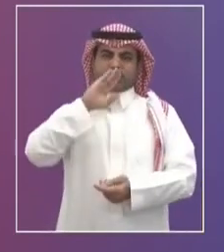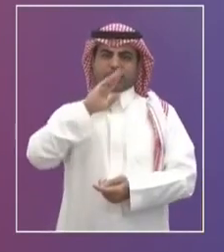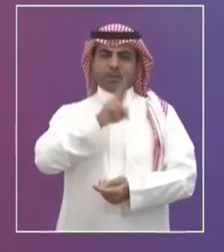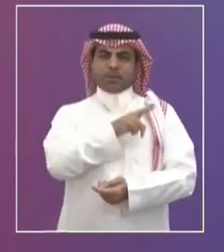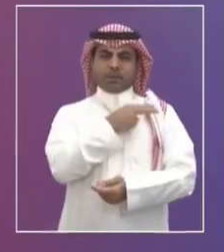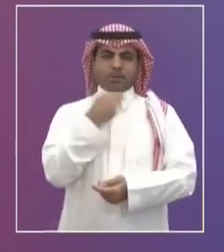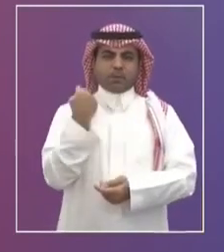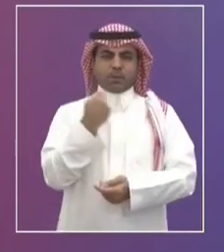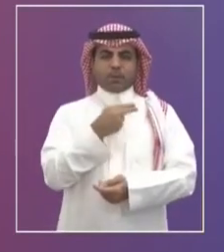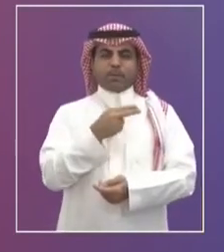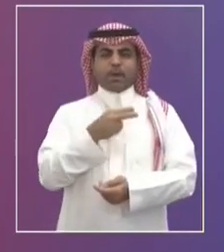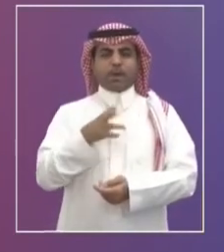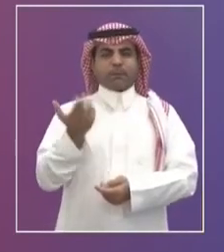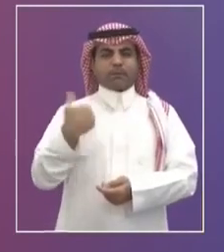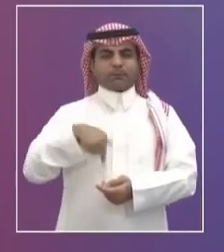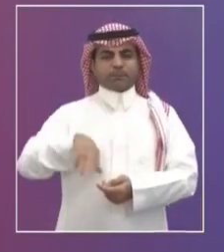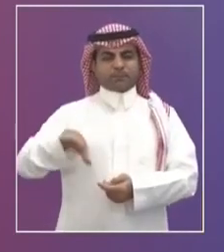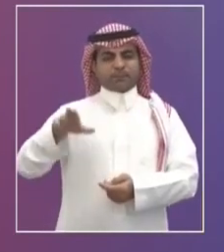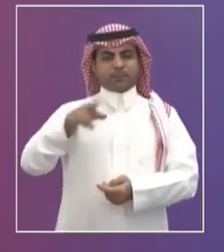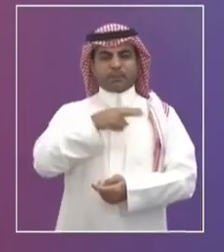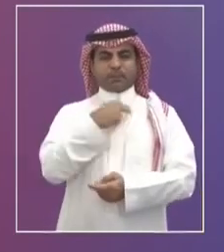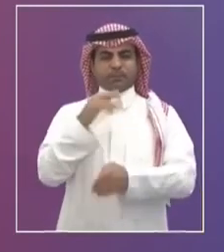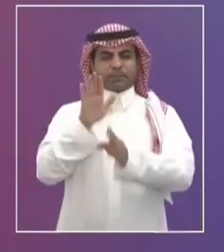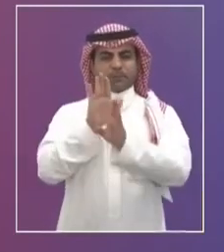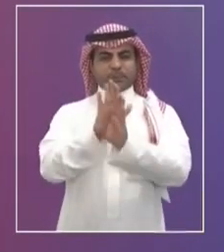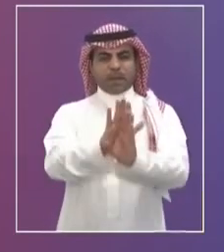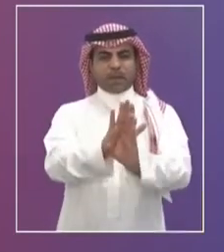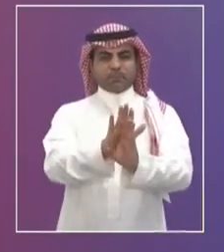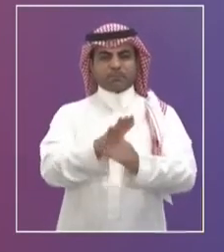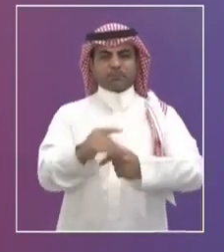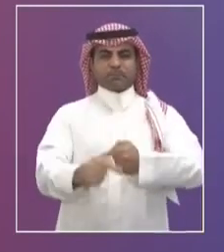اللامحدود من الحكومة